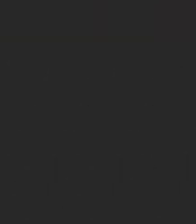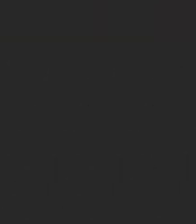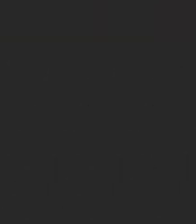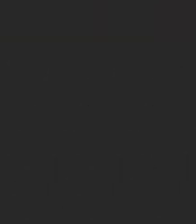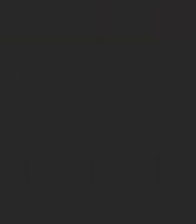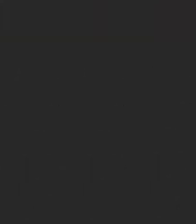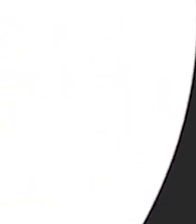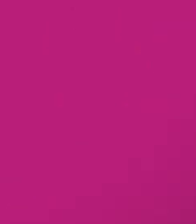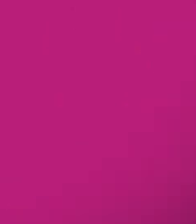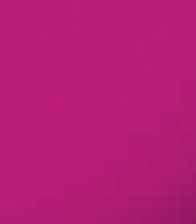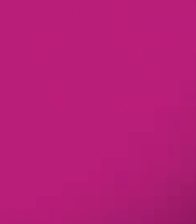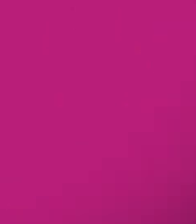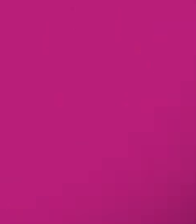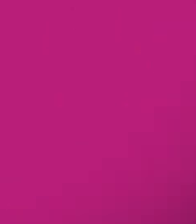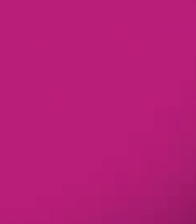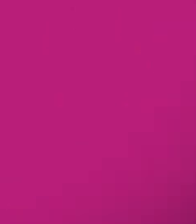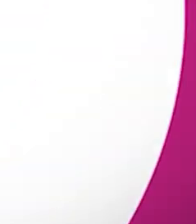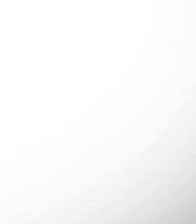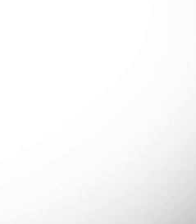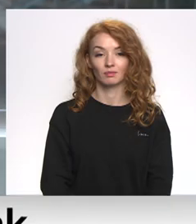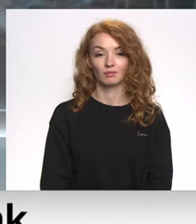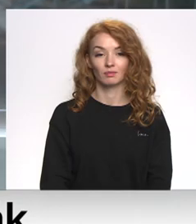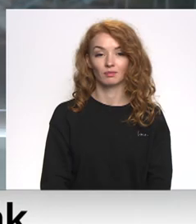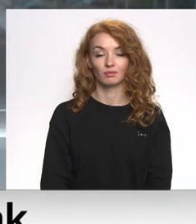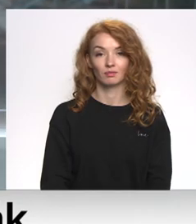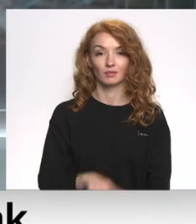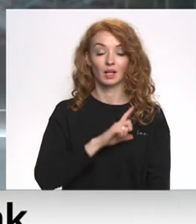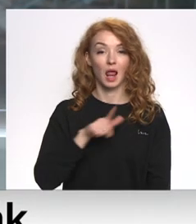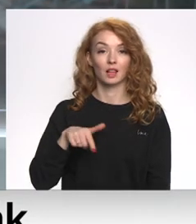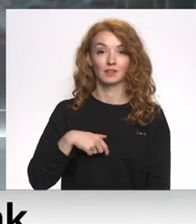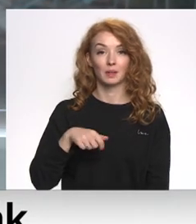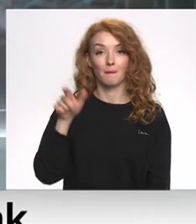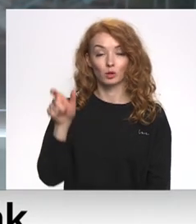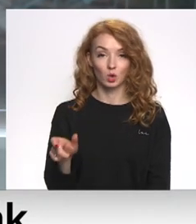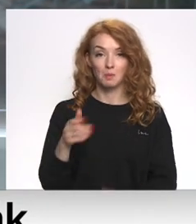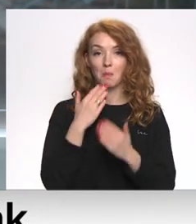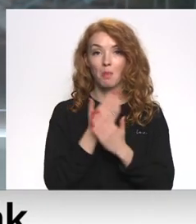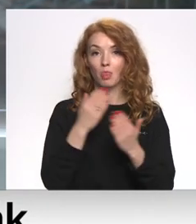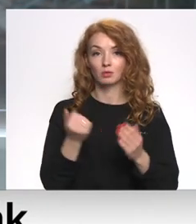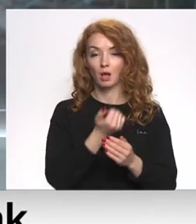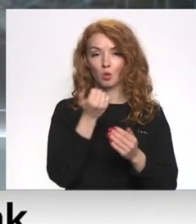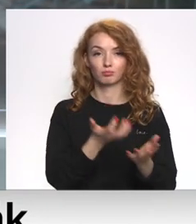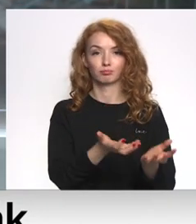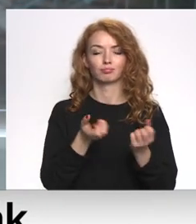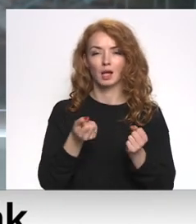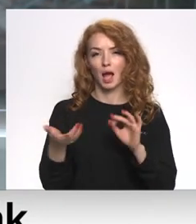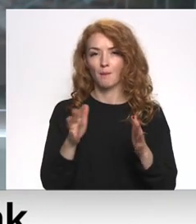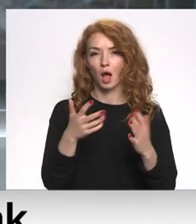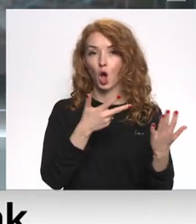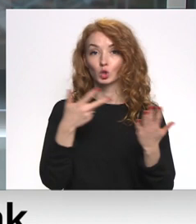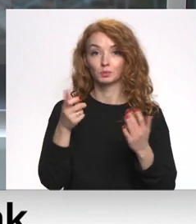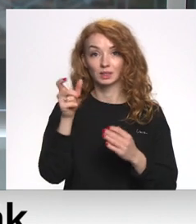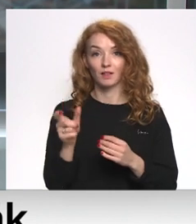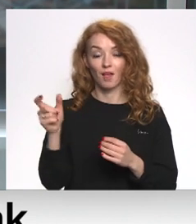Re! Viss ēters ir te! Latvijas pilsonībā pēdējos gados uzņemti vidēji 800